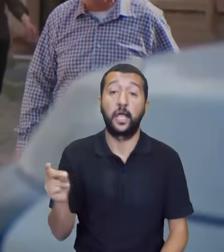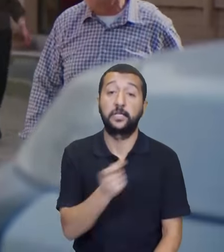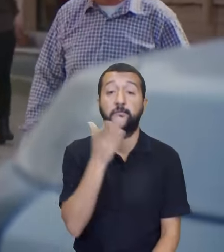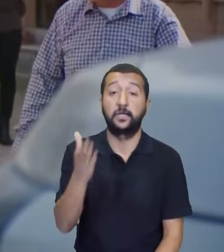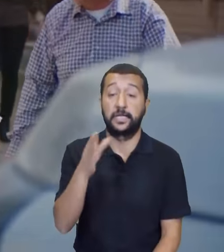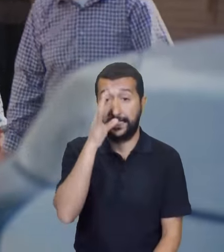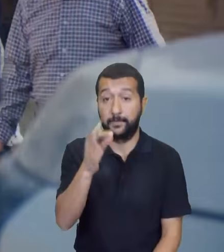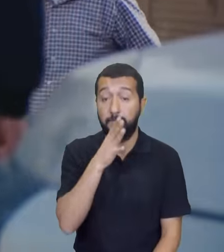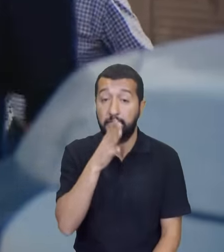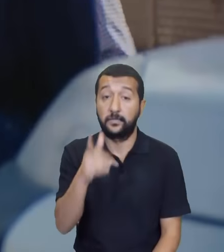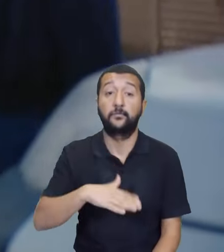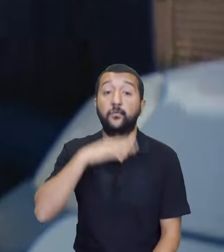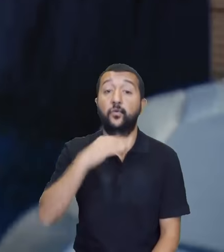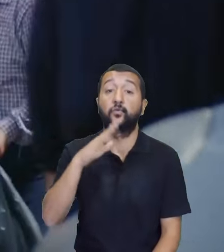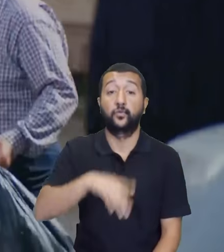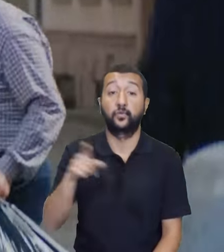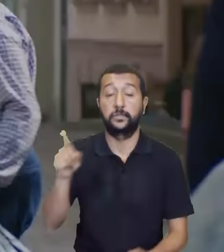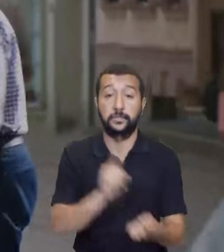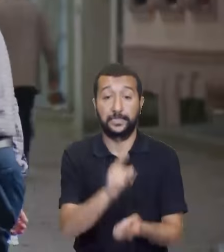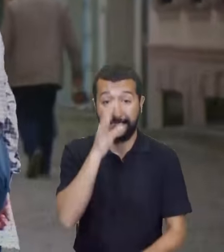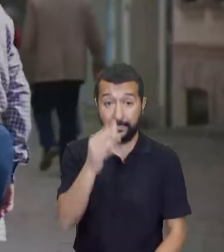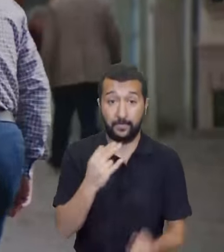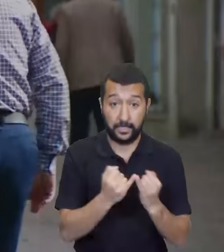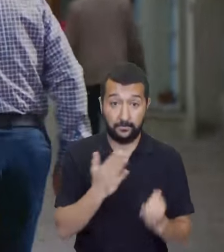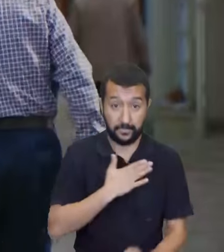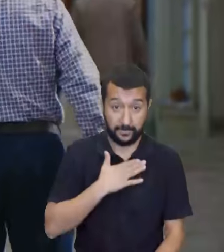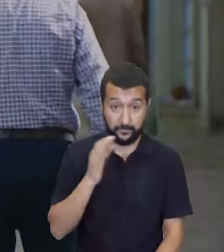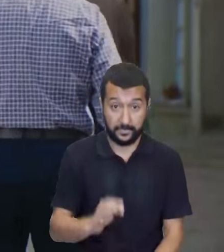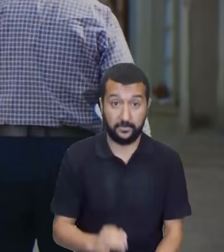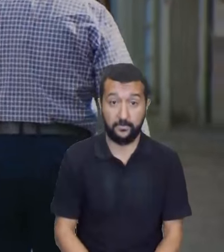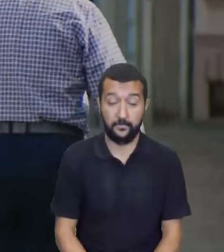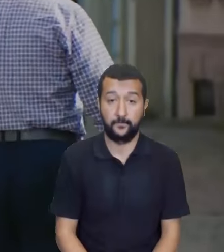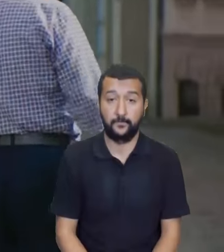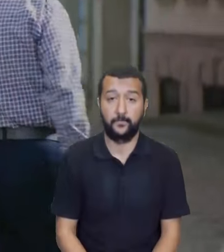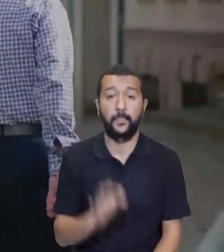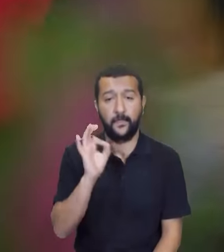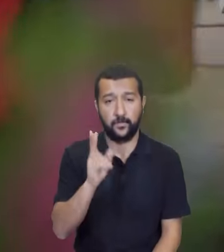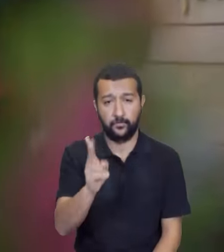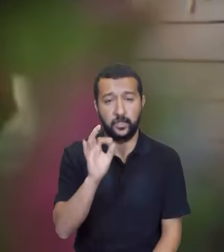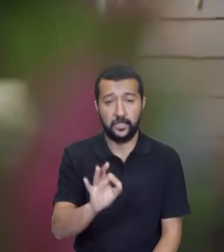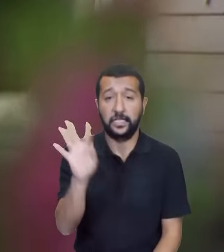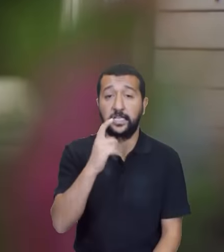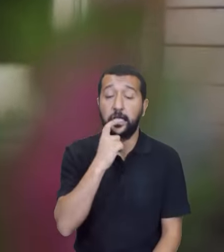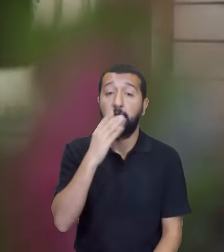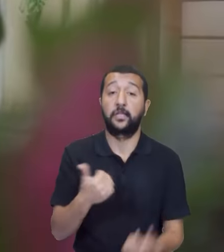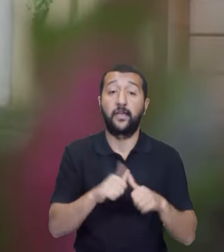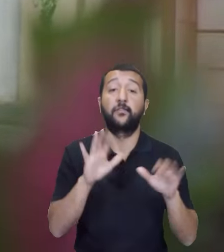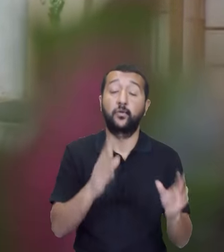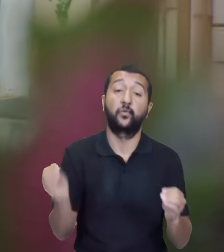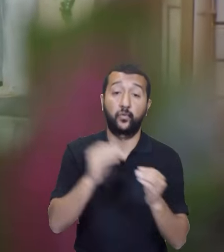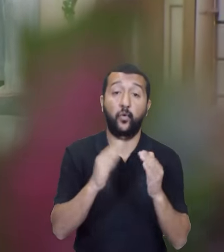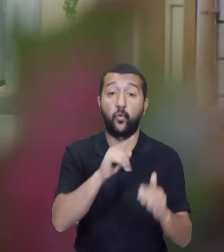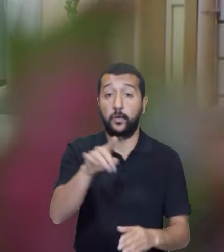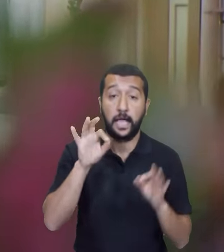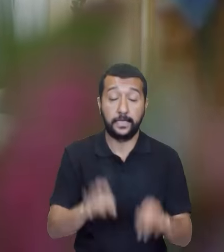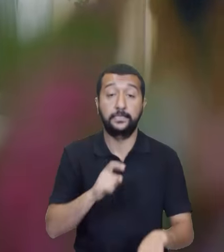kaçmaya. Kim bilir nasıl bunalttıysa çocuğu artık. Kim? Benim kardeşim mi? Evet tabii. 40 yaşına geldi, evlenemedi. Üstelik